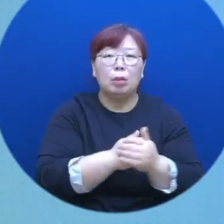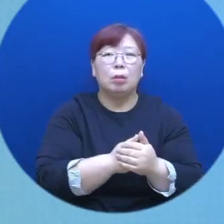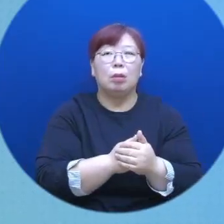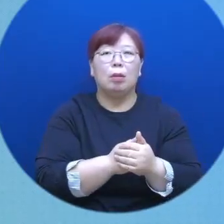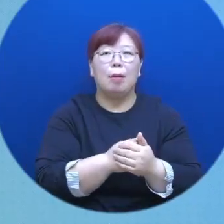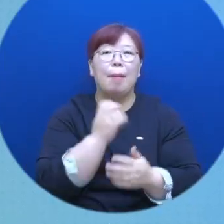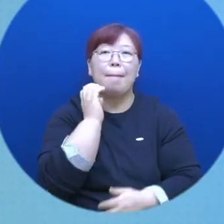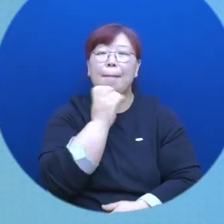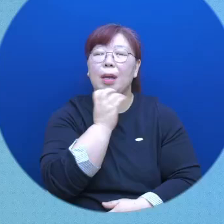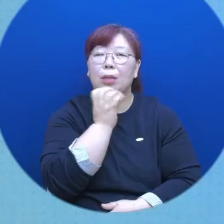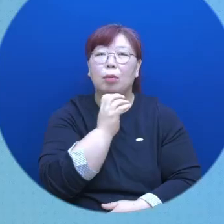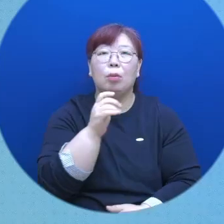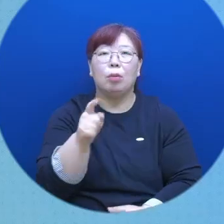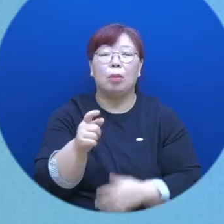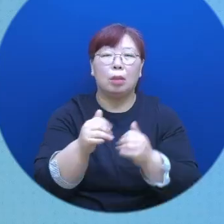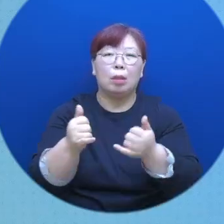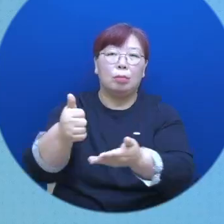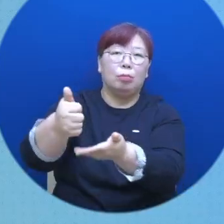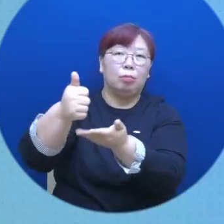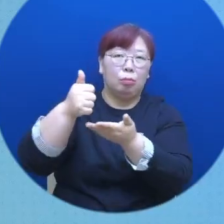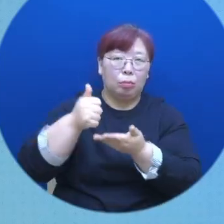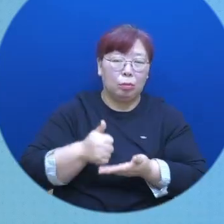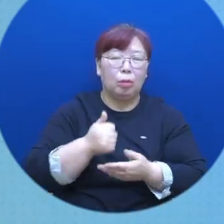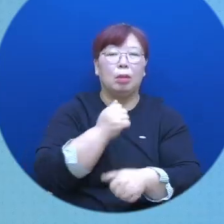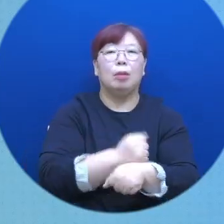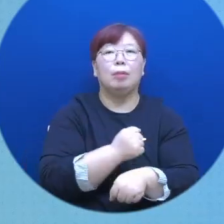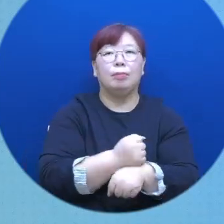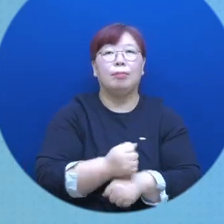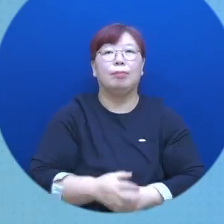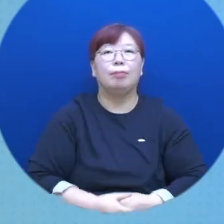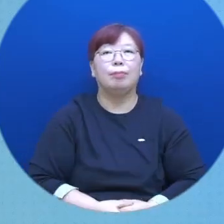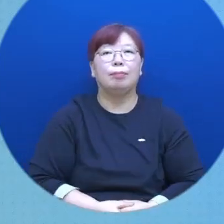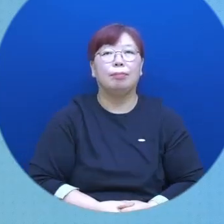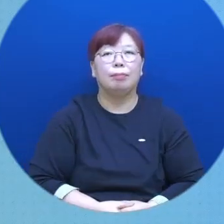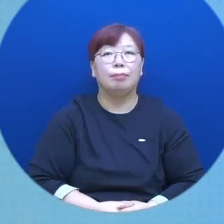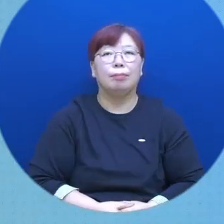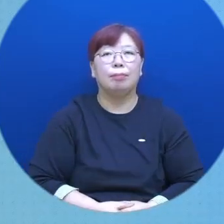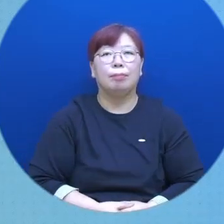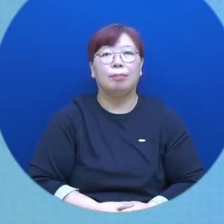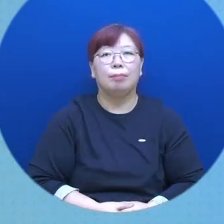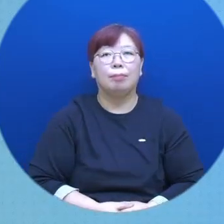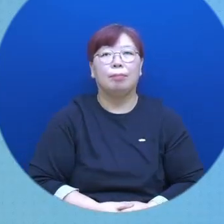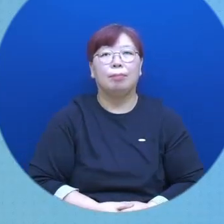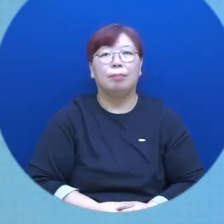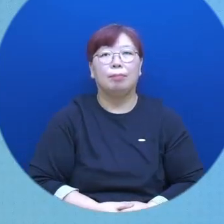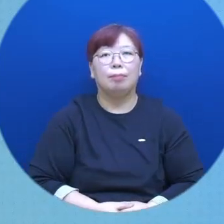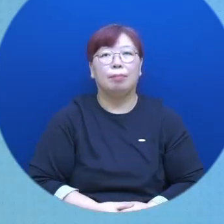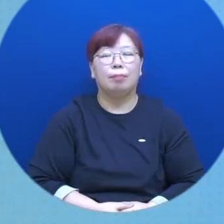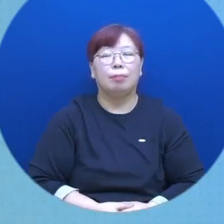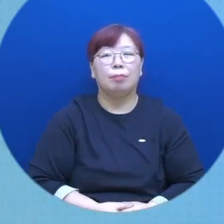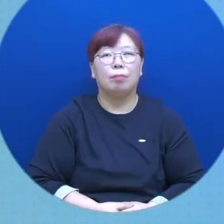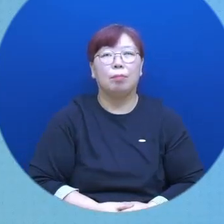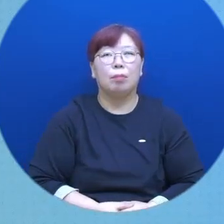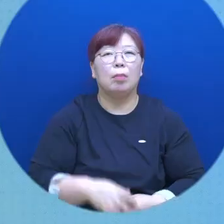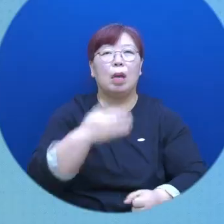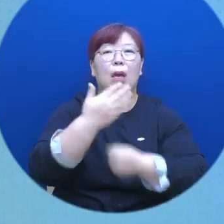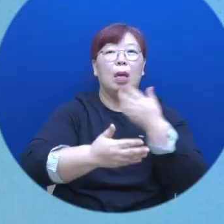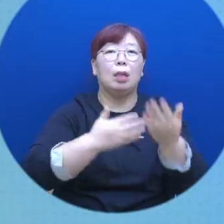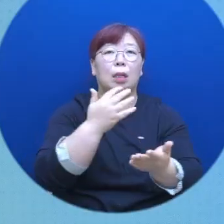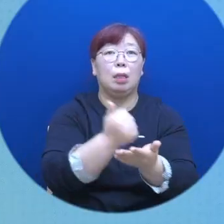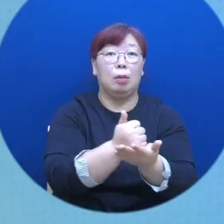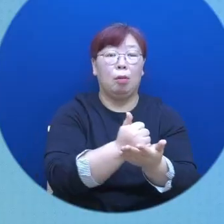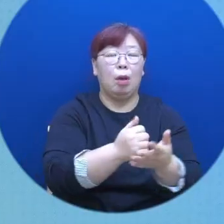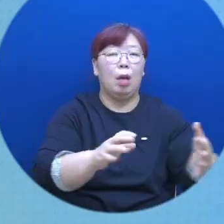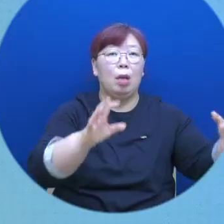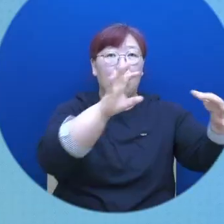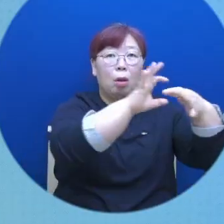베드로 이분을 자기 집에 모셔오게 위하여. 무슨 뜻이에요? 고넬료가 하나님과